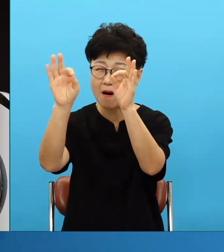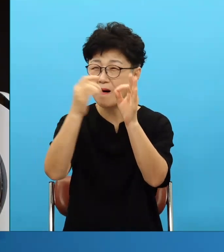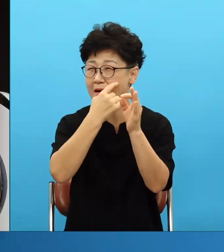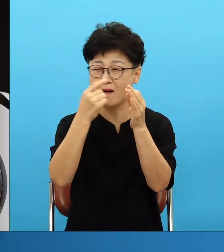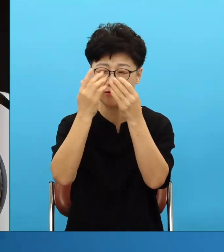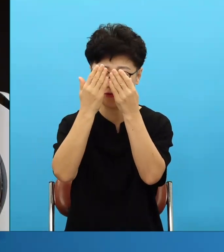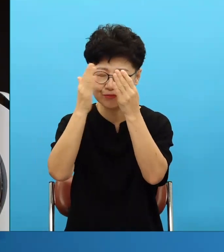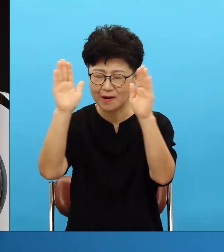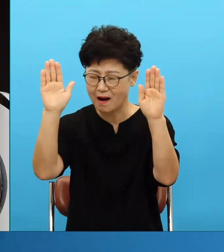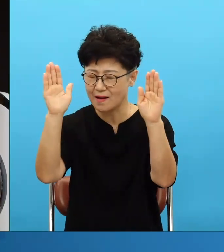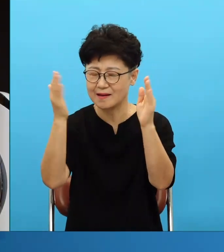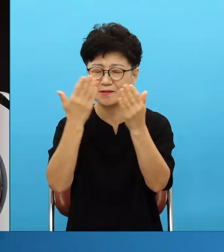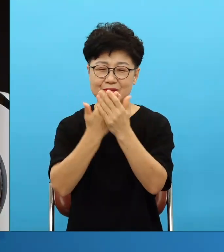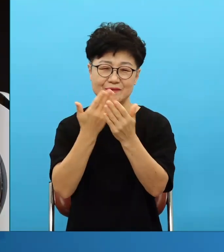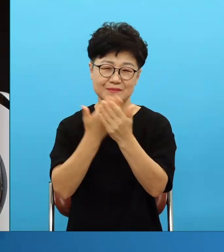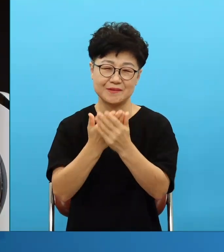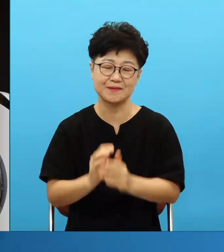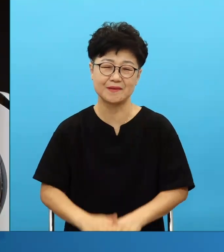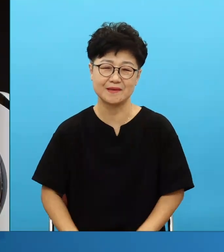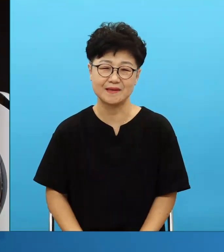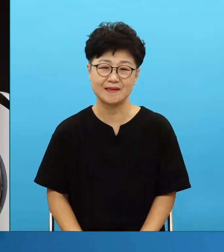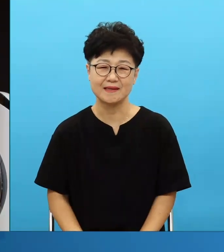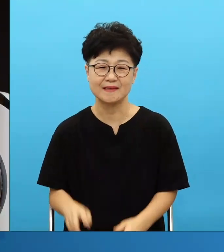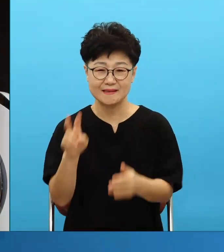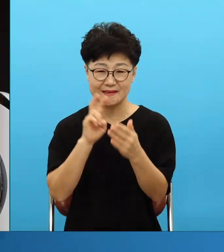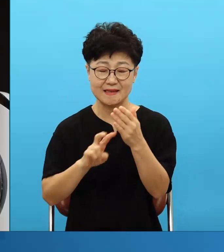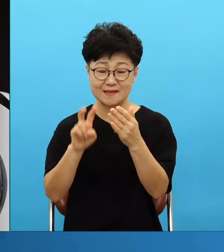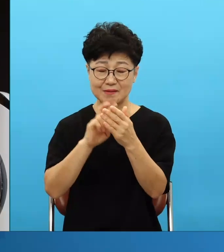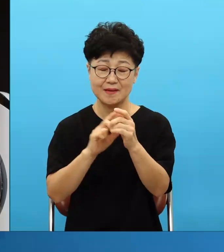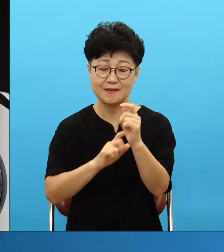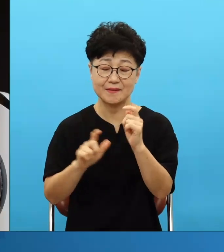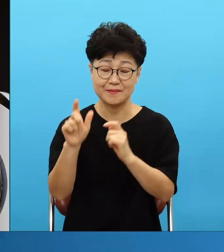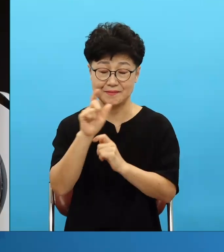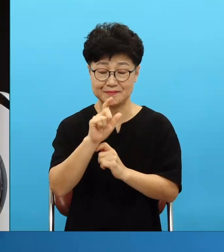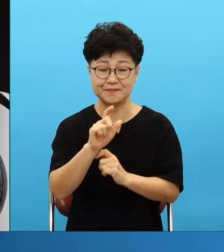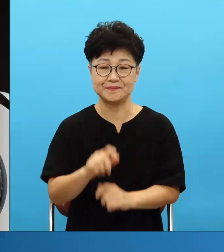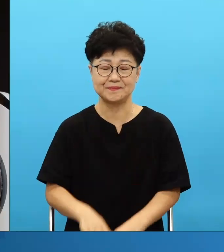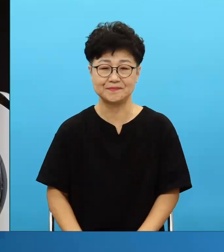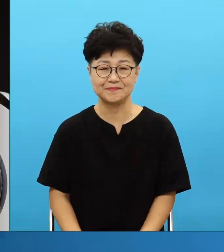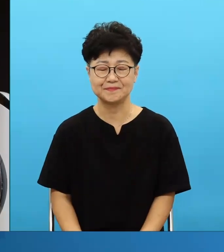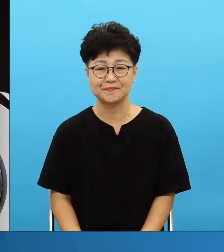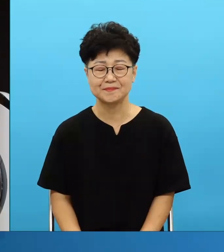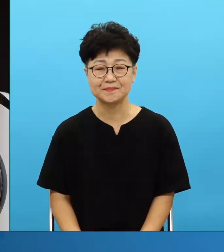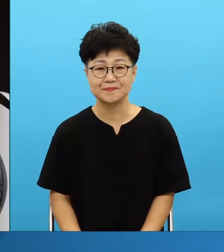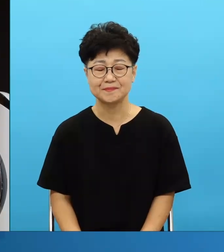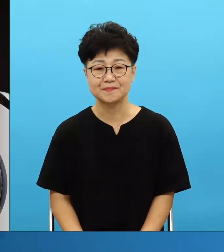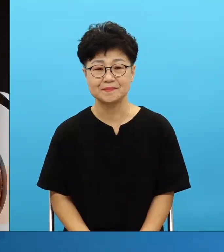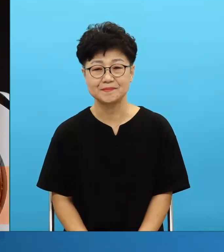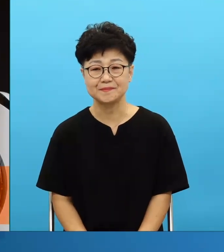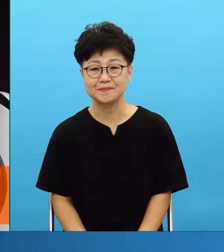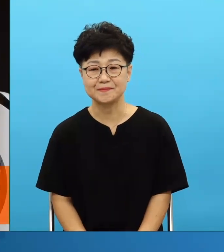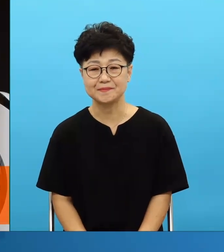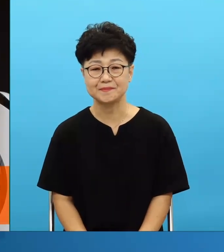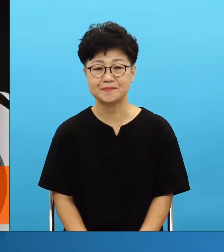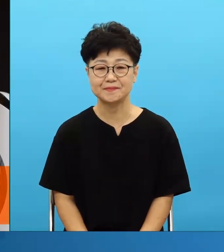기도하는 마음으로 우리 찬송가 545장입니다. 이 눈에 아무 증거 아니 배워도.